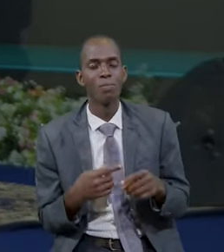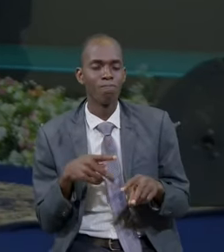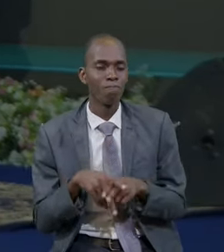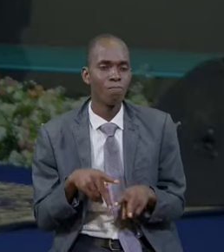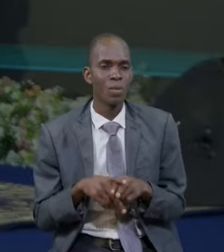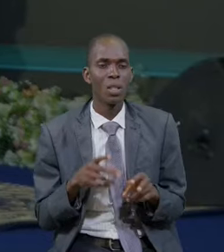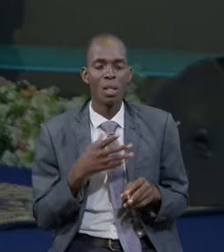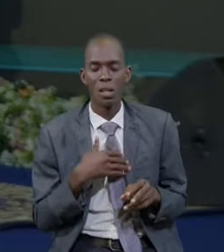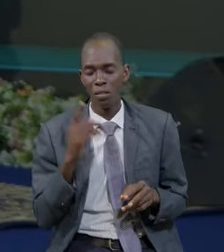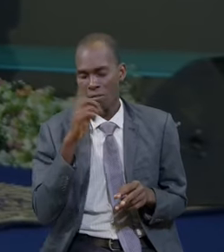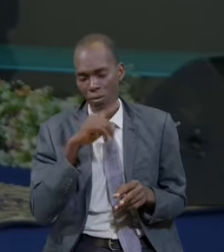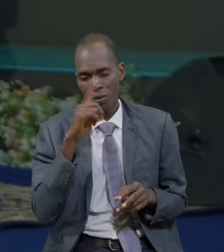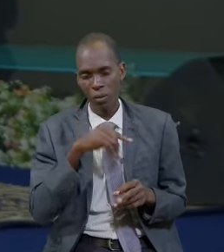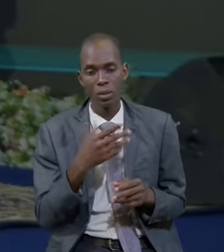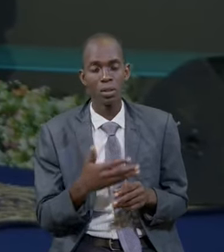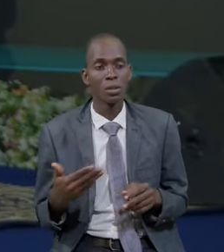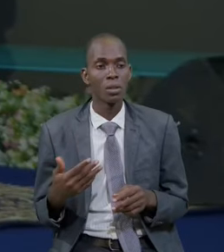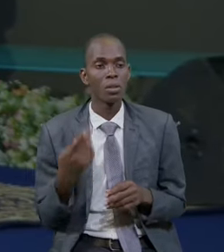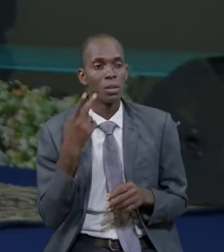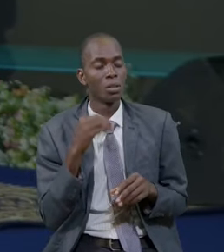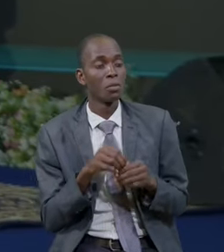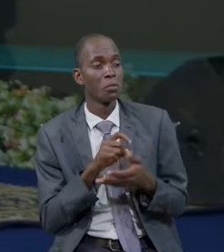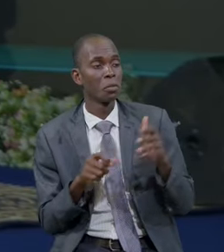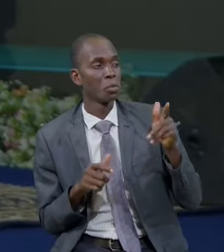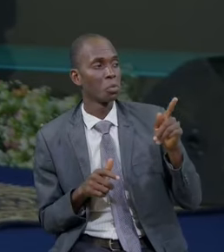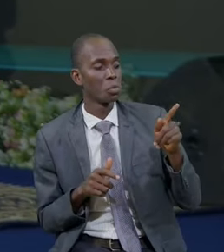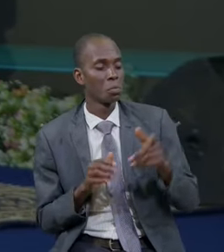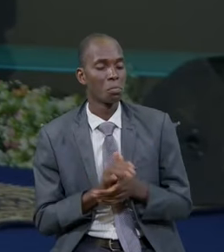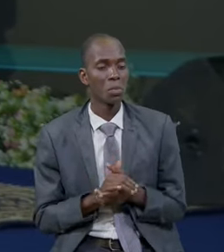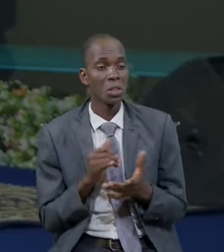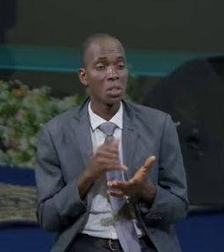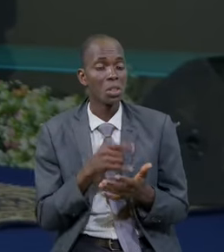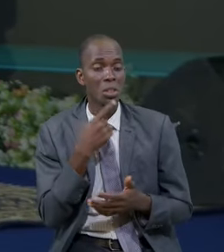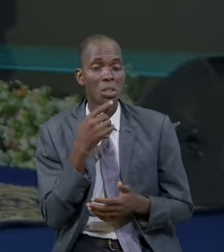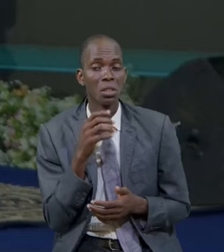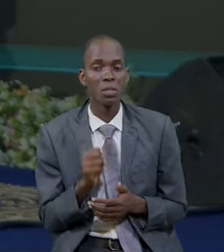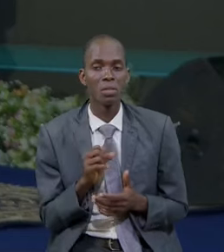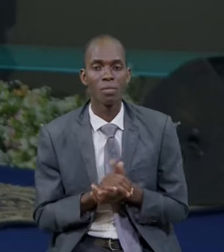L'envie, verset 21, l'envie, l'ivrognerie.